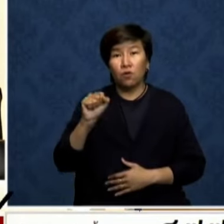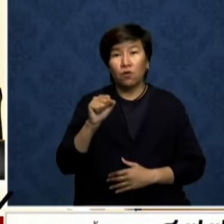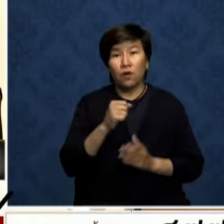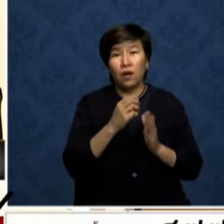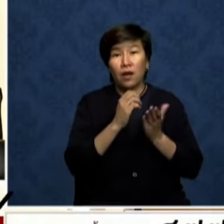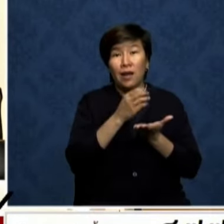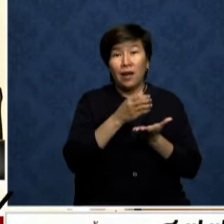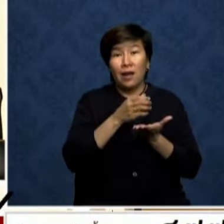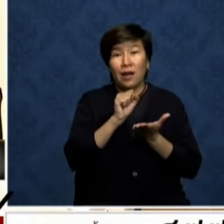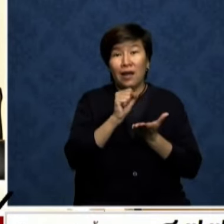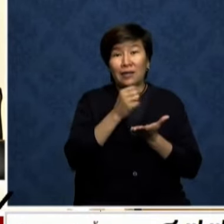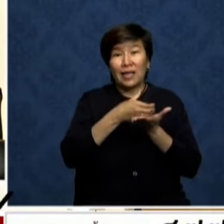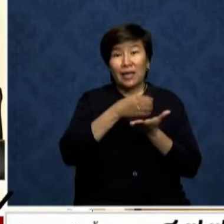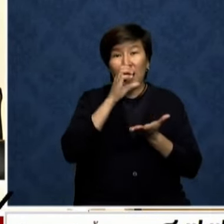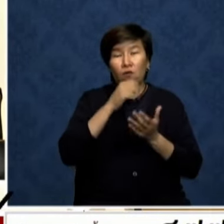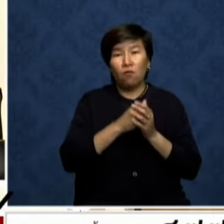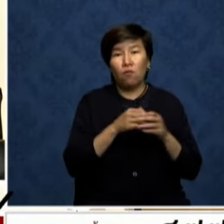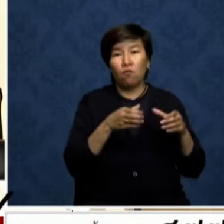แ้วษยท่ครั